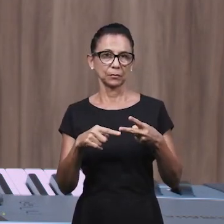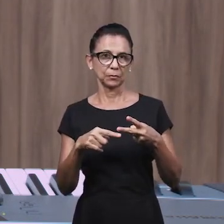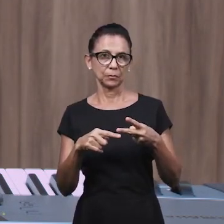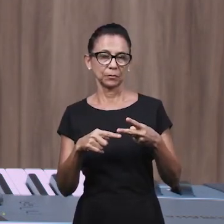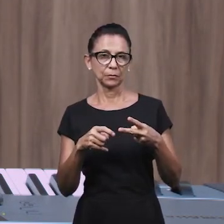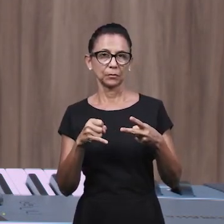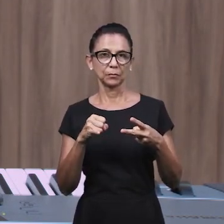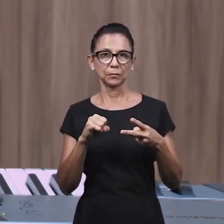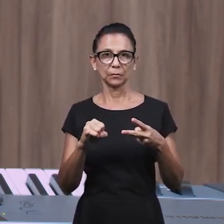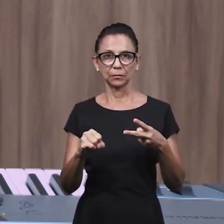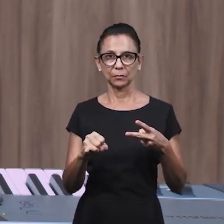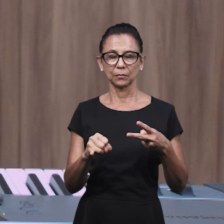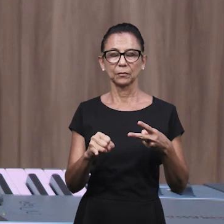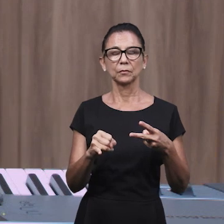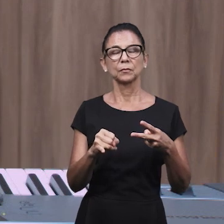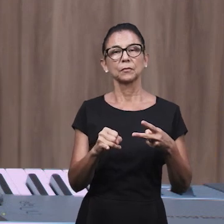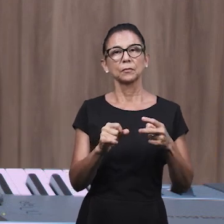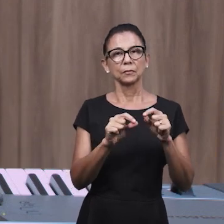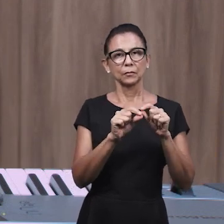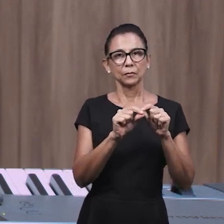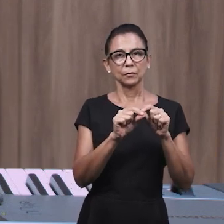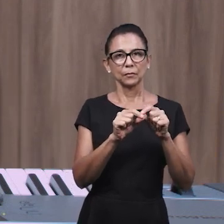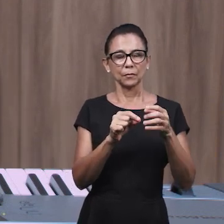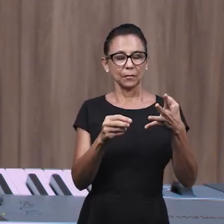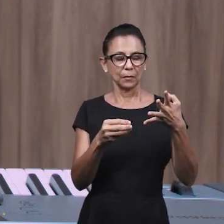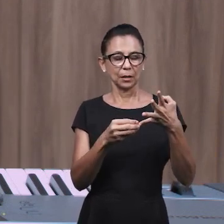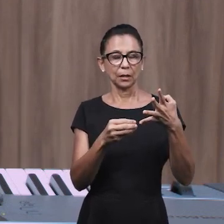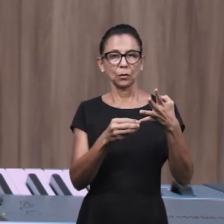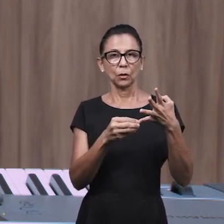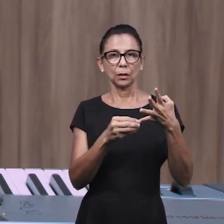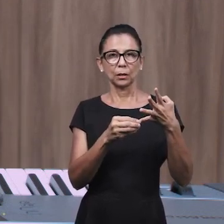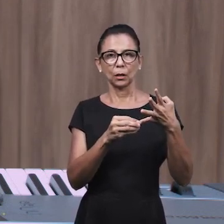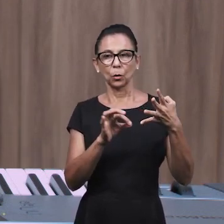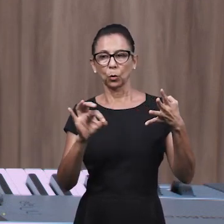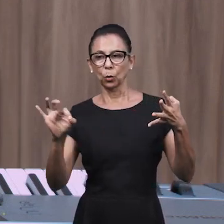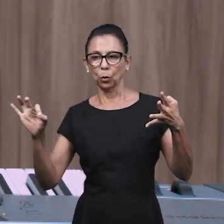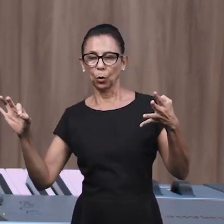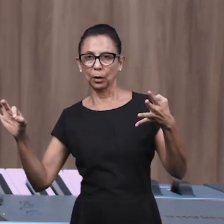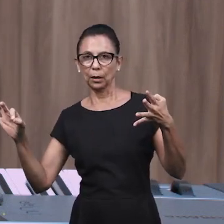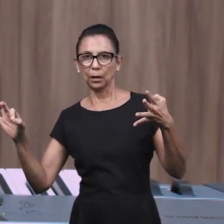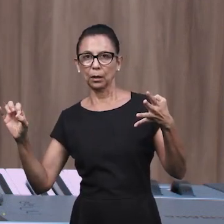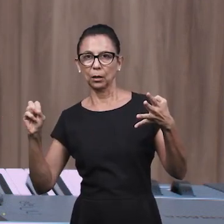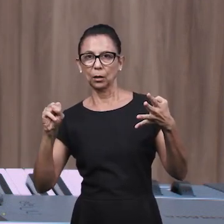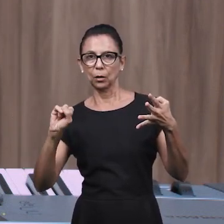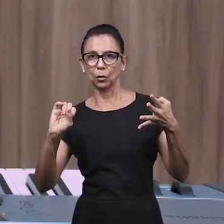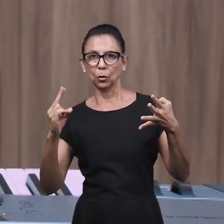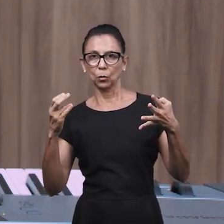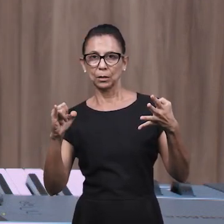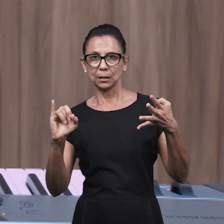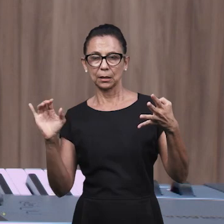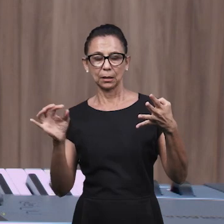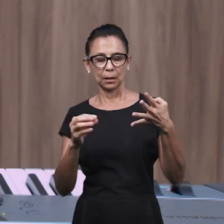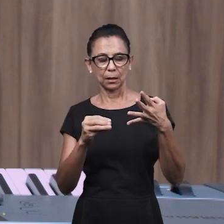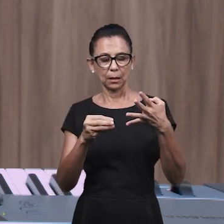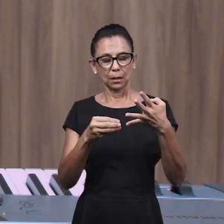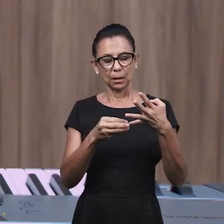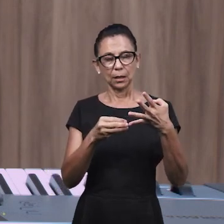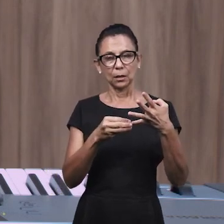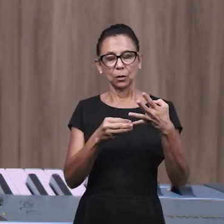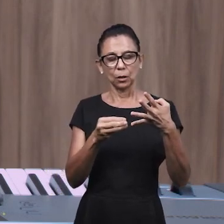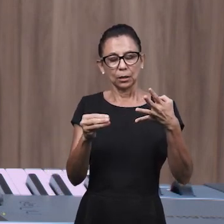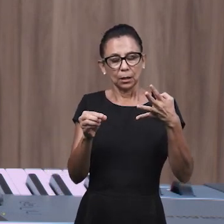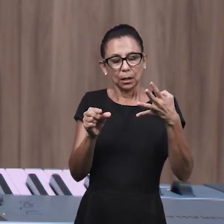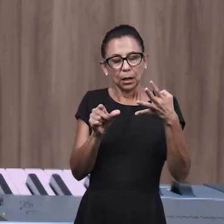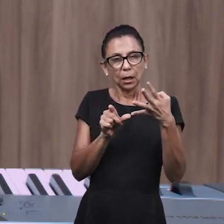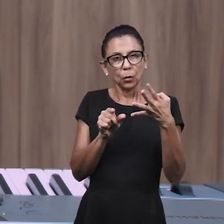d'observer deux choses. Il y a la note longue ou courte. La deuxième chose que vous devez observer, c'est